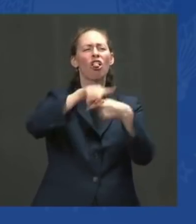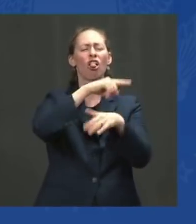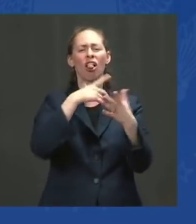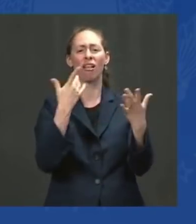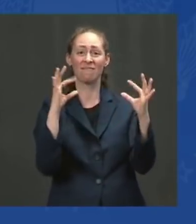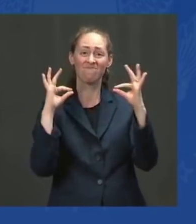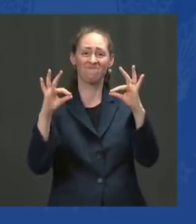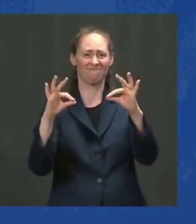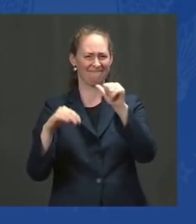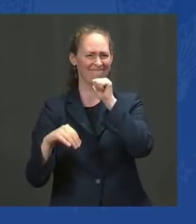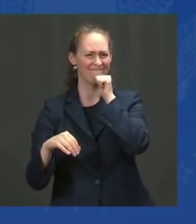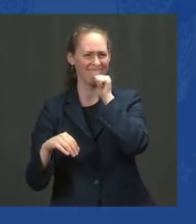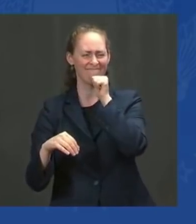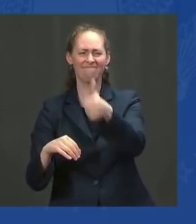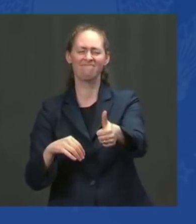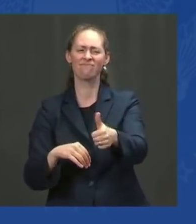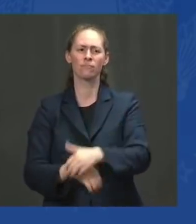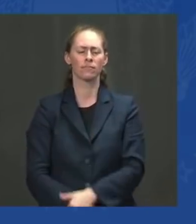一套啊，